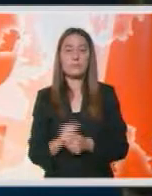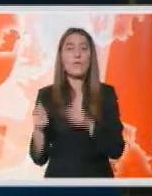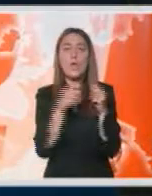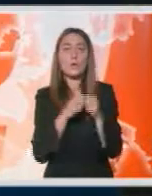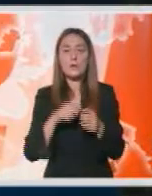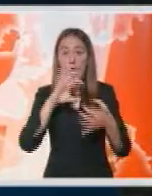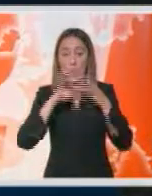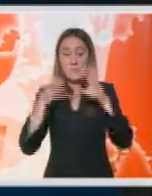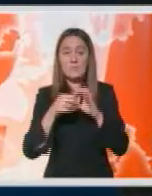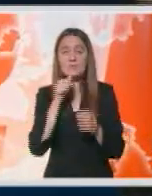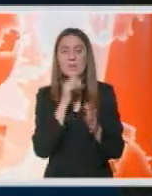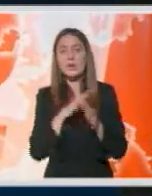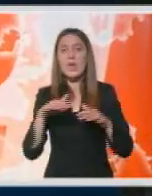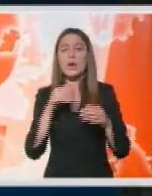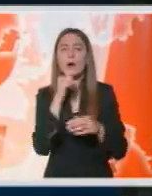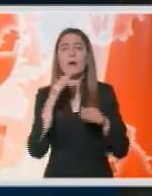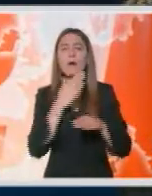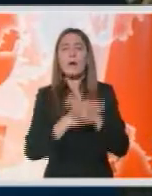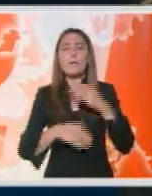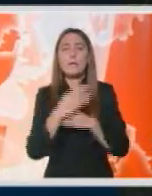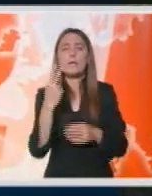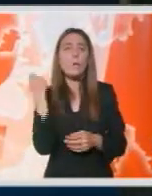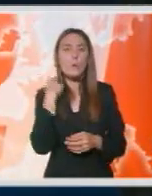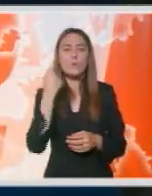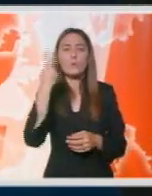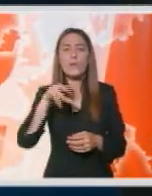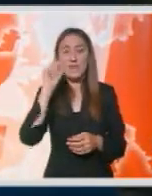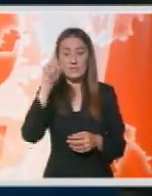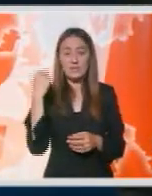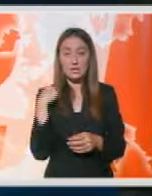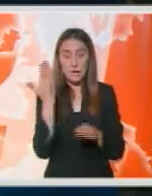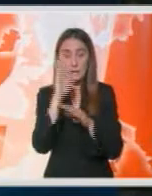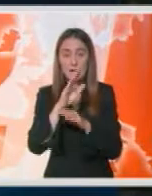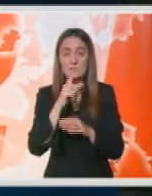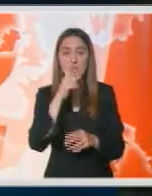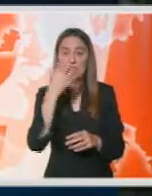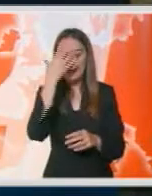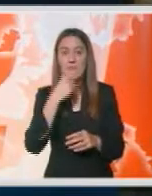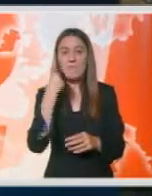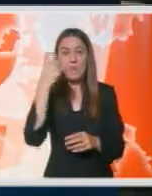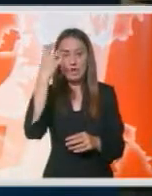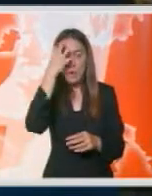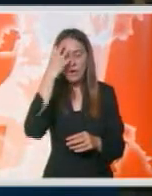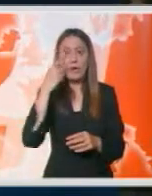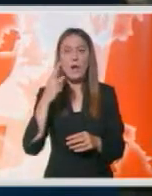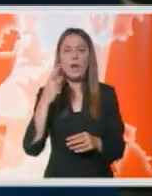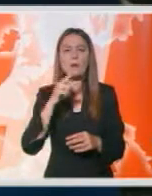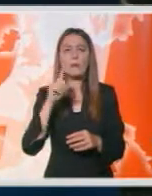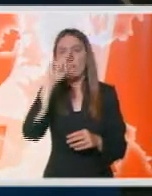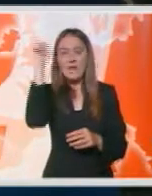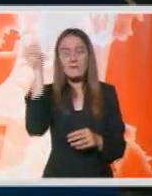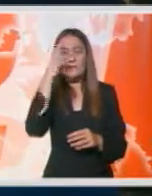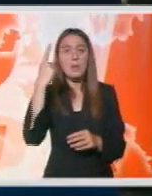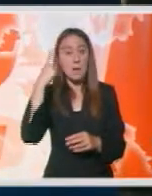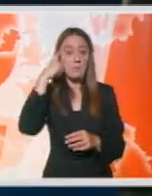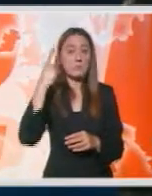Organizatori olimpijskih i paraolimpijskih igara u Londonu 2012. godine predstavili su maskote, jednooka bića koja podsjećaju na vanzemaljce Venloka